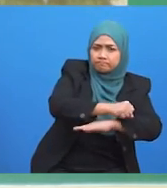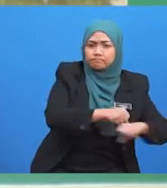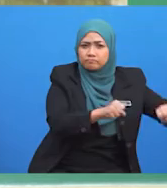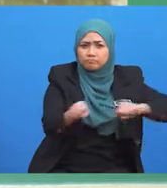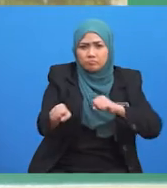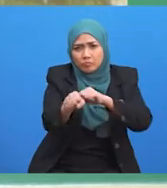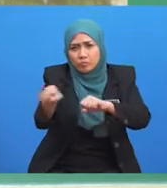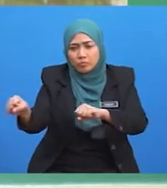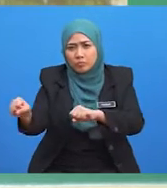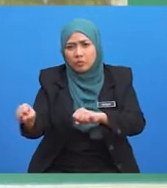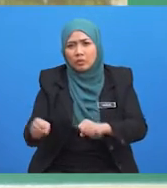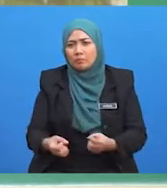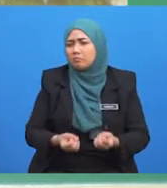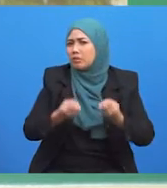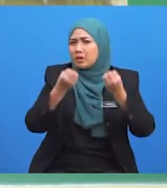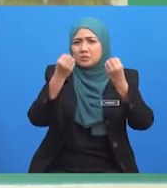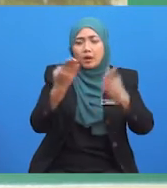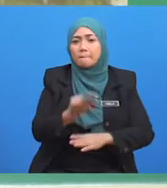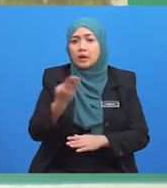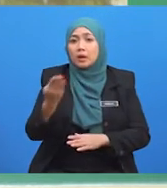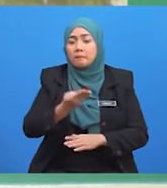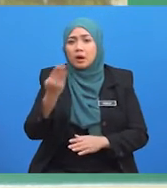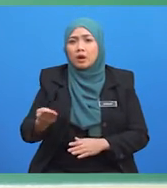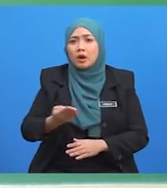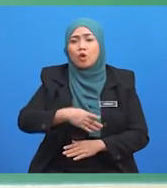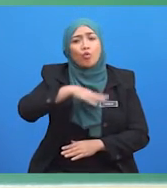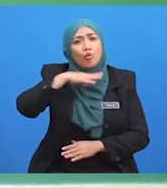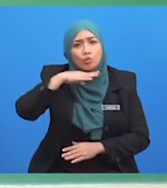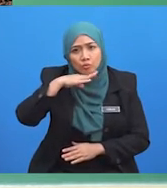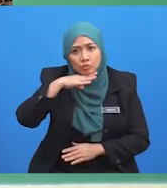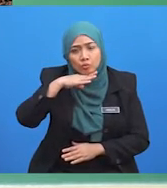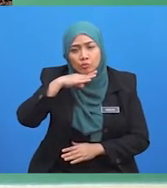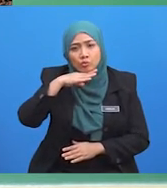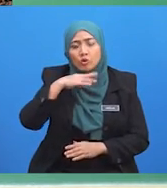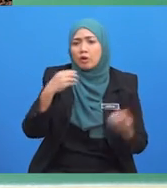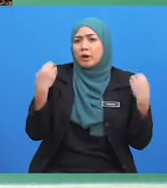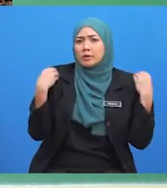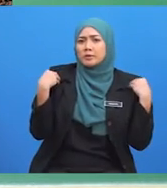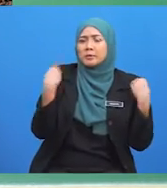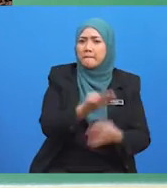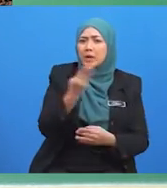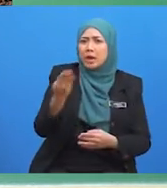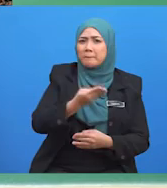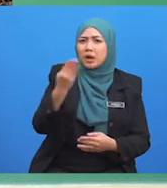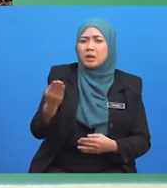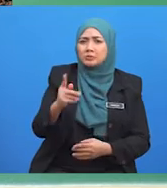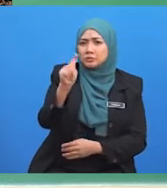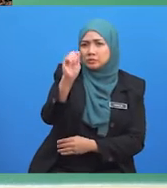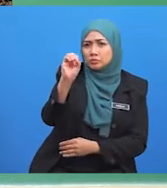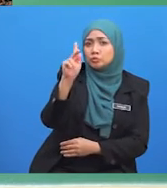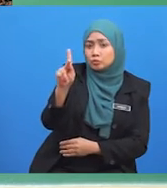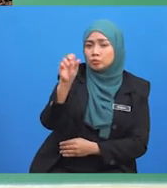tercemar dengan pelbagai bahan toksik yang menyebabkan kekurangan bekalan air di beberapa